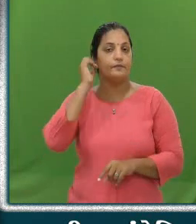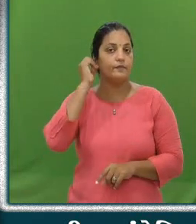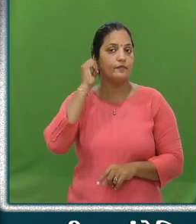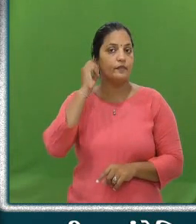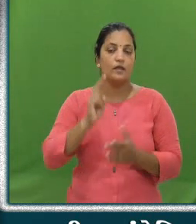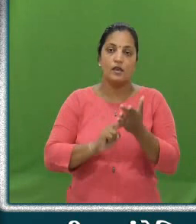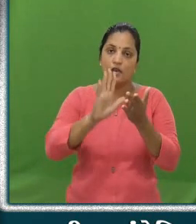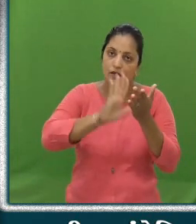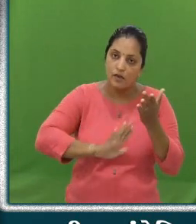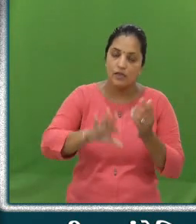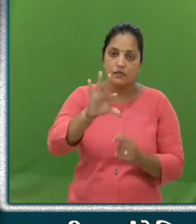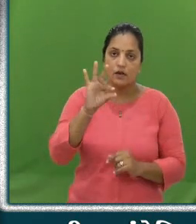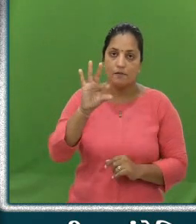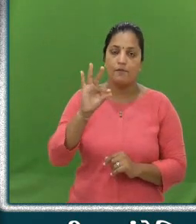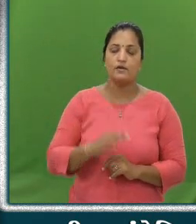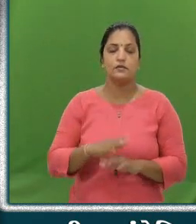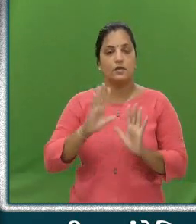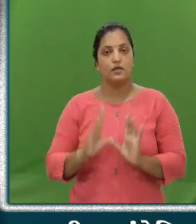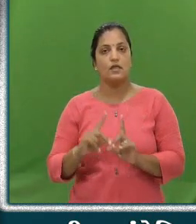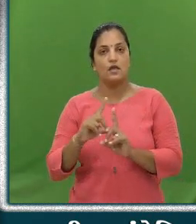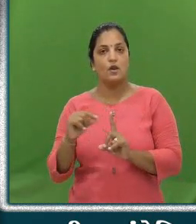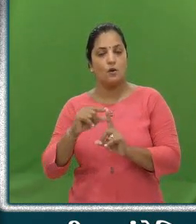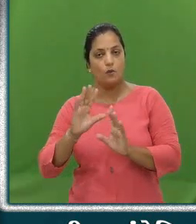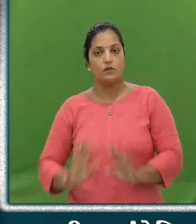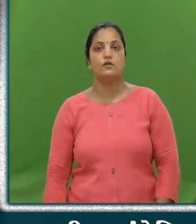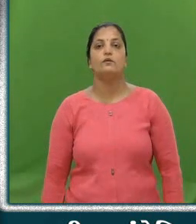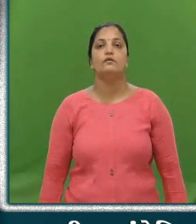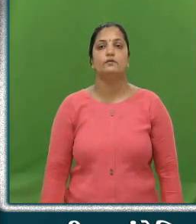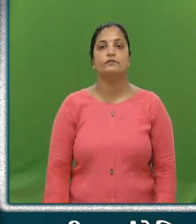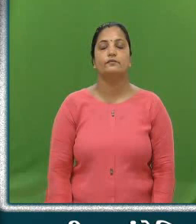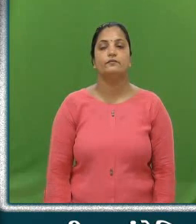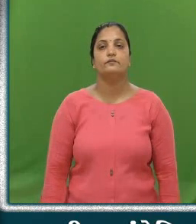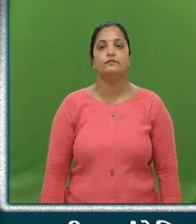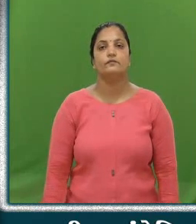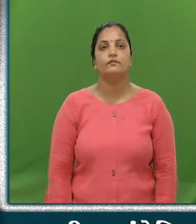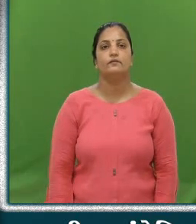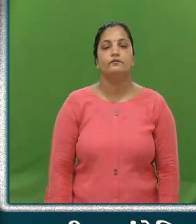કે પ્રાકૃતિક પસંદગી થતી હોય છે